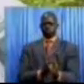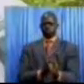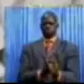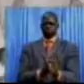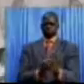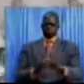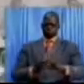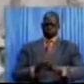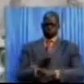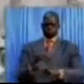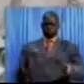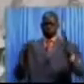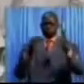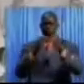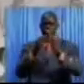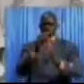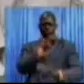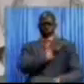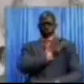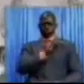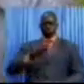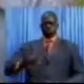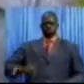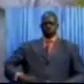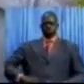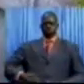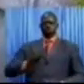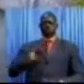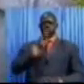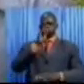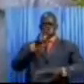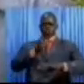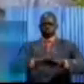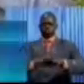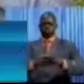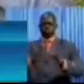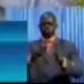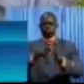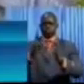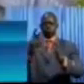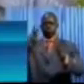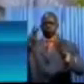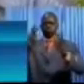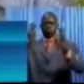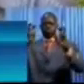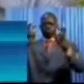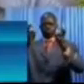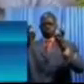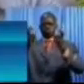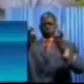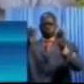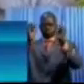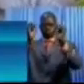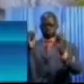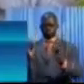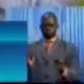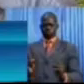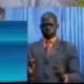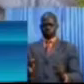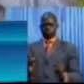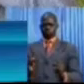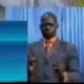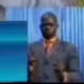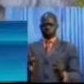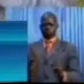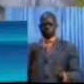un obstacle. L'Assemblée nationale est interpellée à un double titre. D'abord, individuellement,